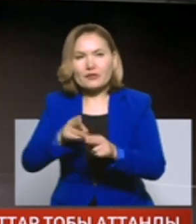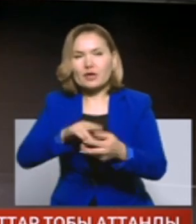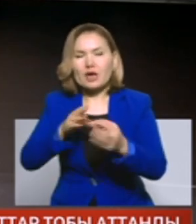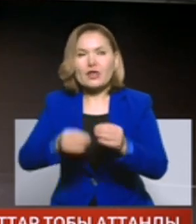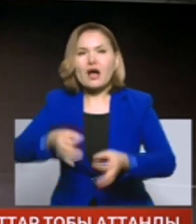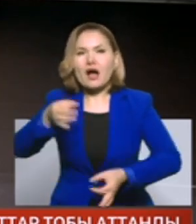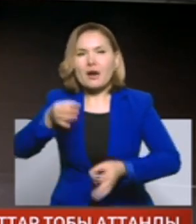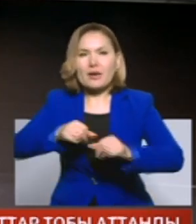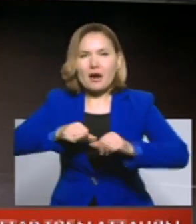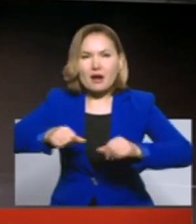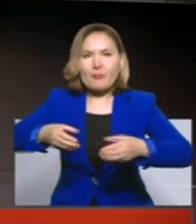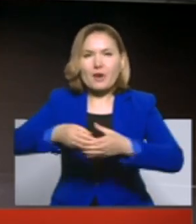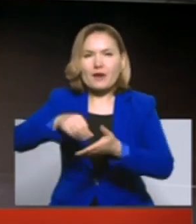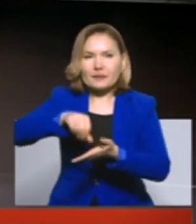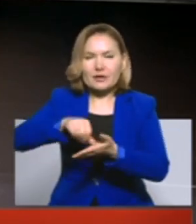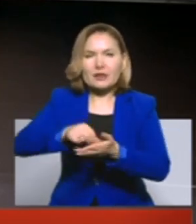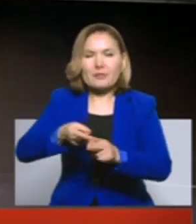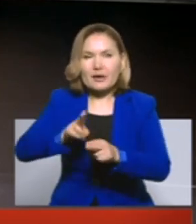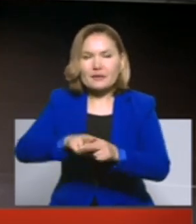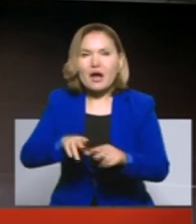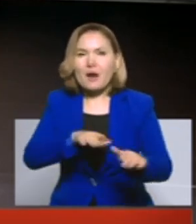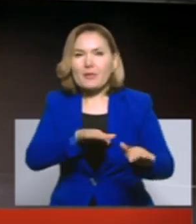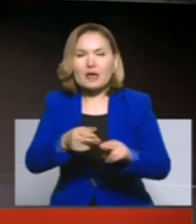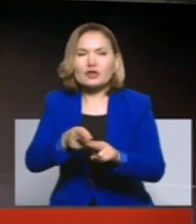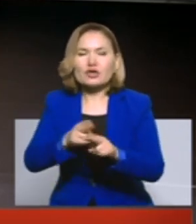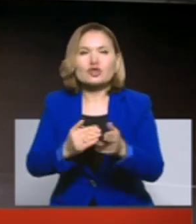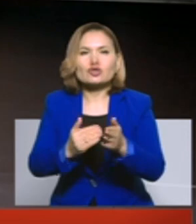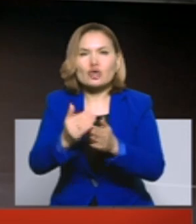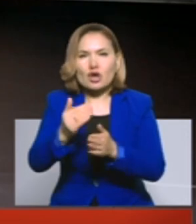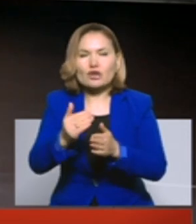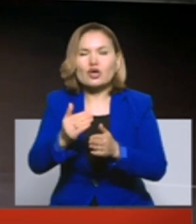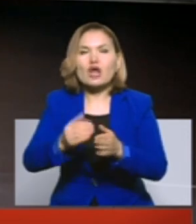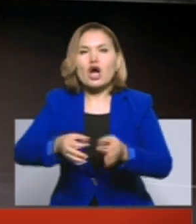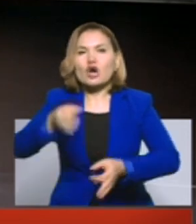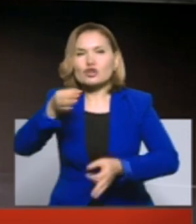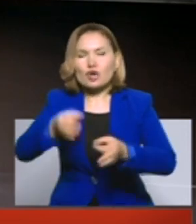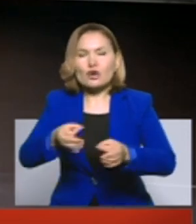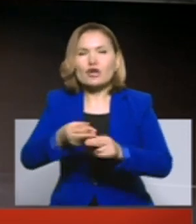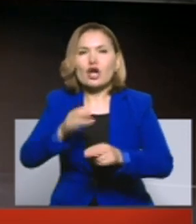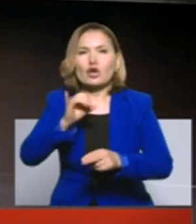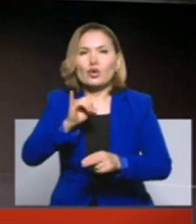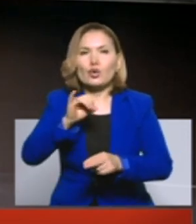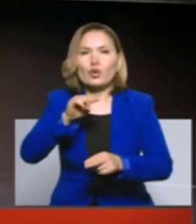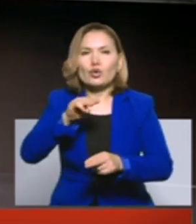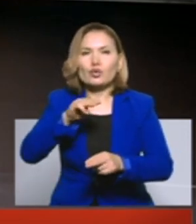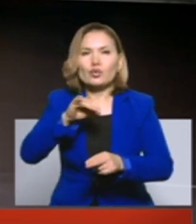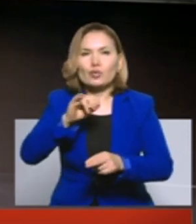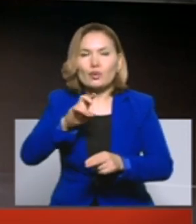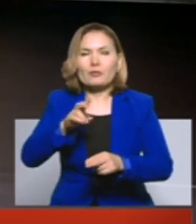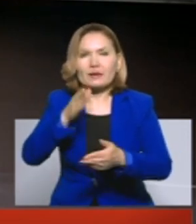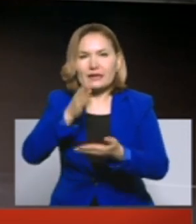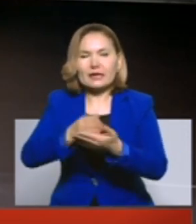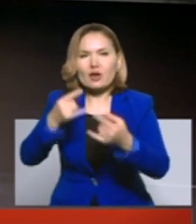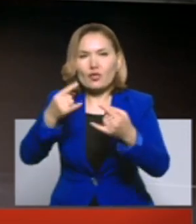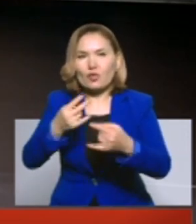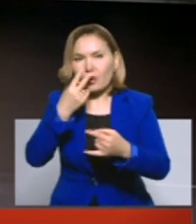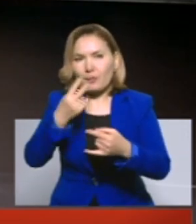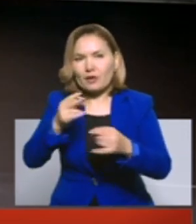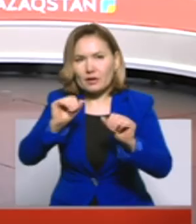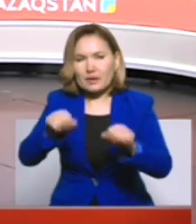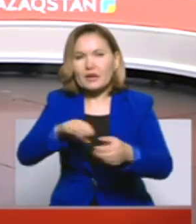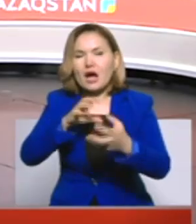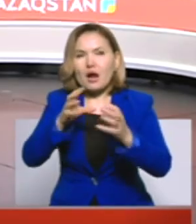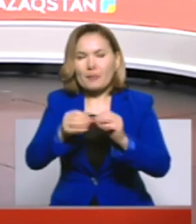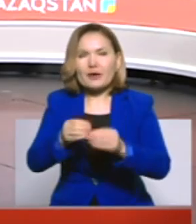кетейік, бұл сотқа алқабилер қатысып жатыр. Әрі процесті жоғарғы соттың YouTube-тағы парақшасынан тікелей көруге болады. Дәл қазір